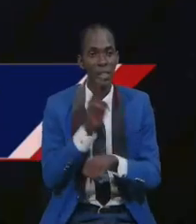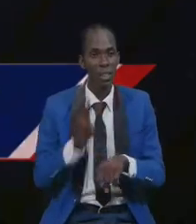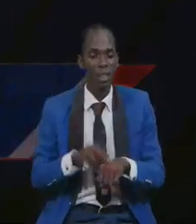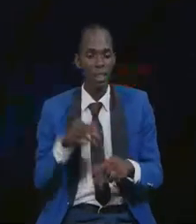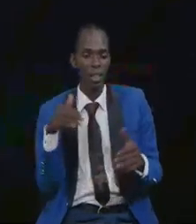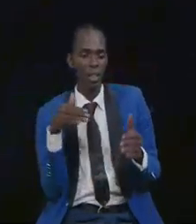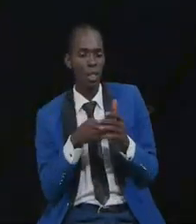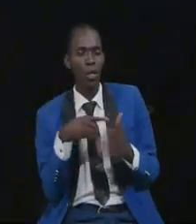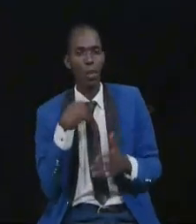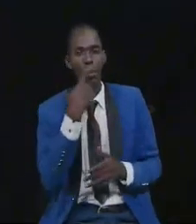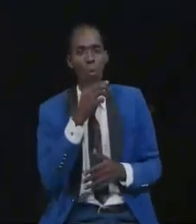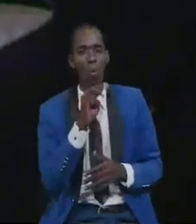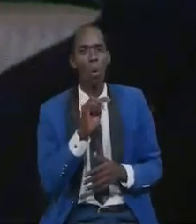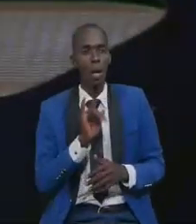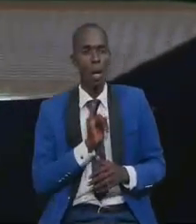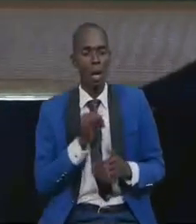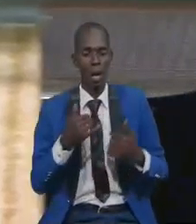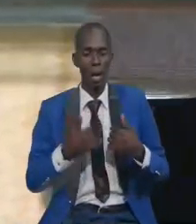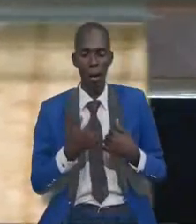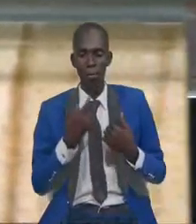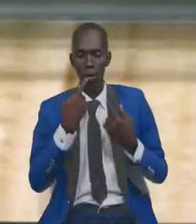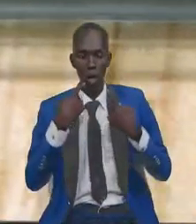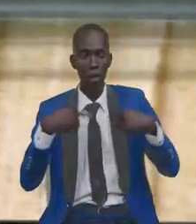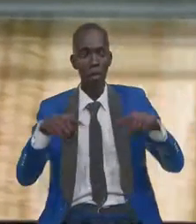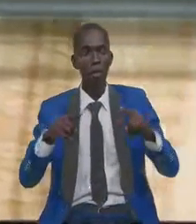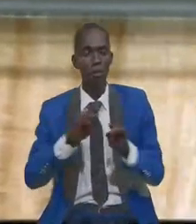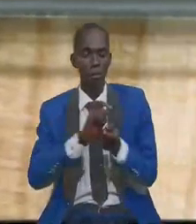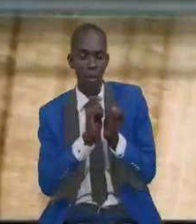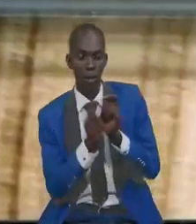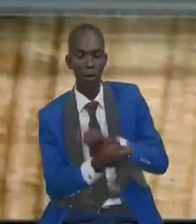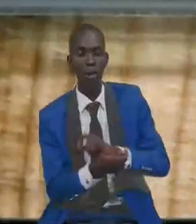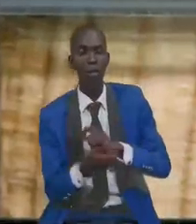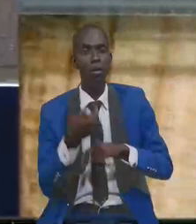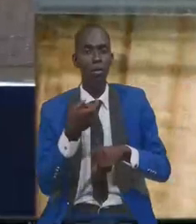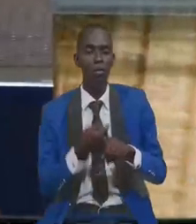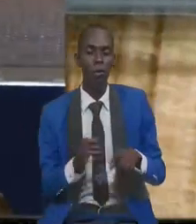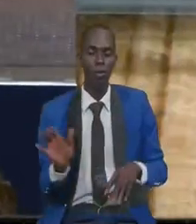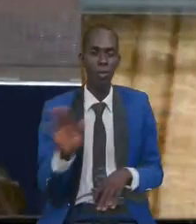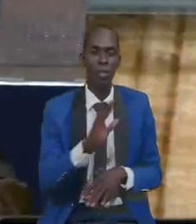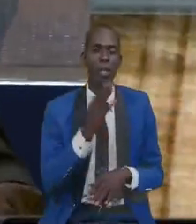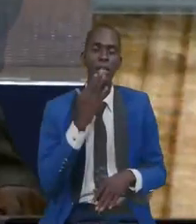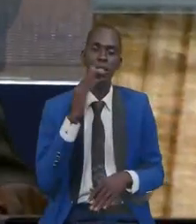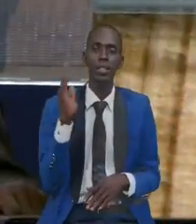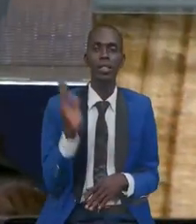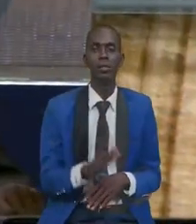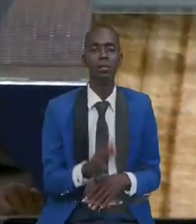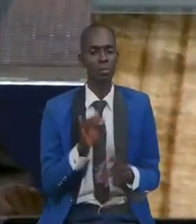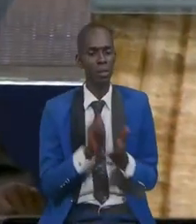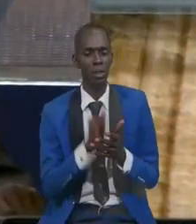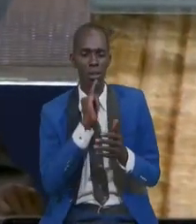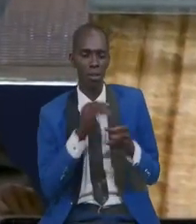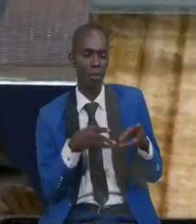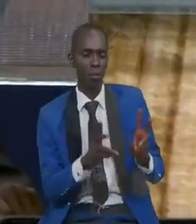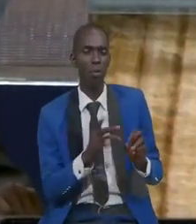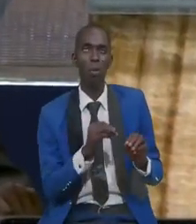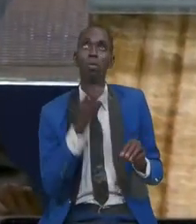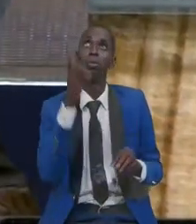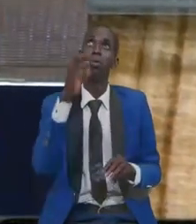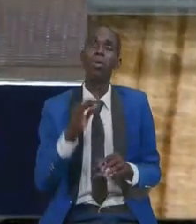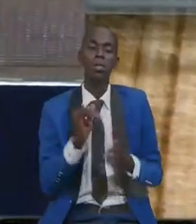parlé revient de sa méchanceté, c'est la voix de Dieu. » Ça, c'est la miséricorde de